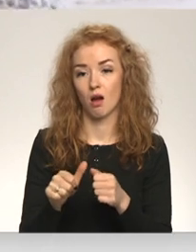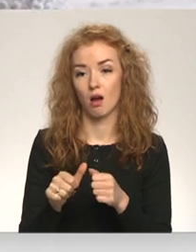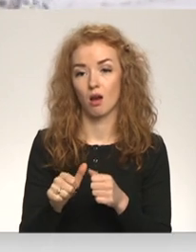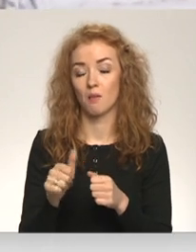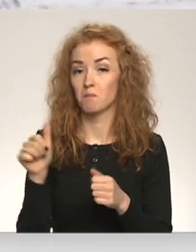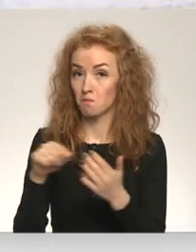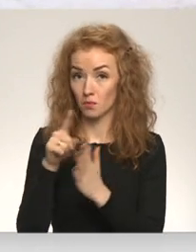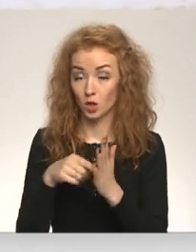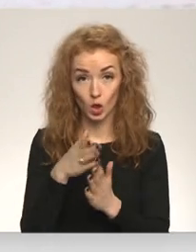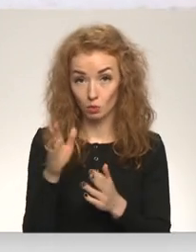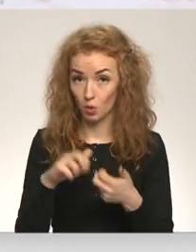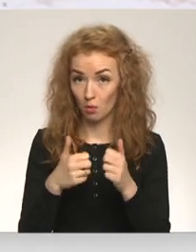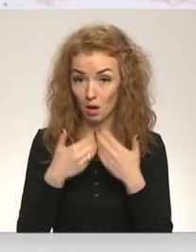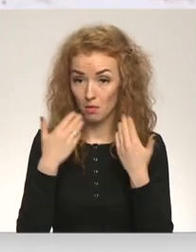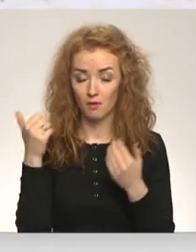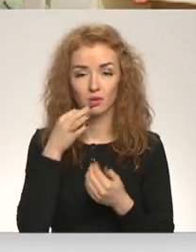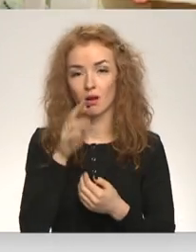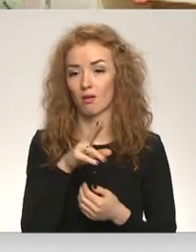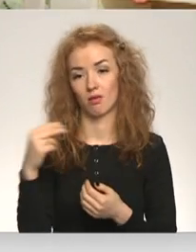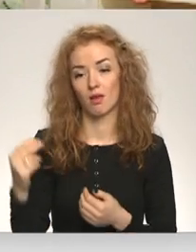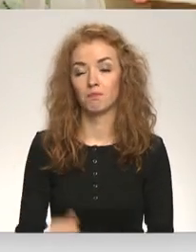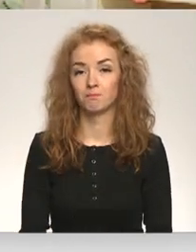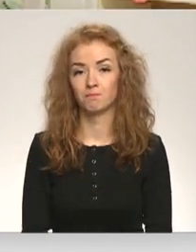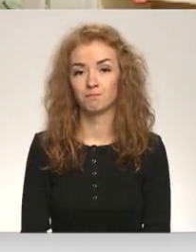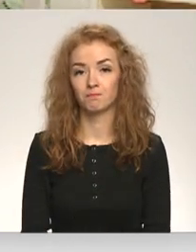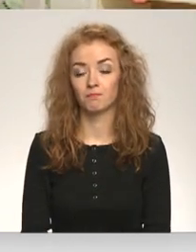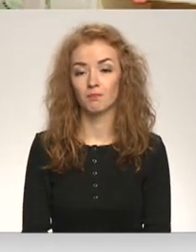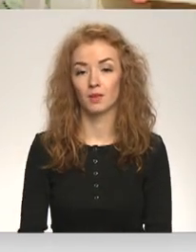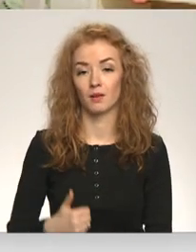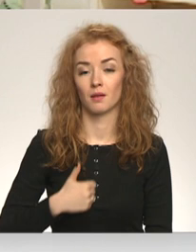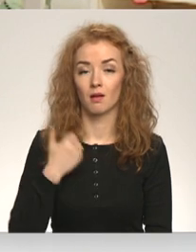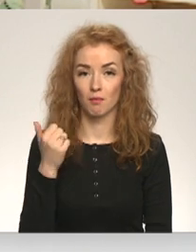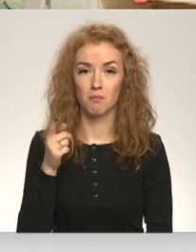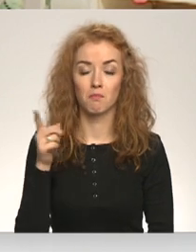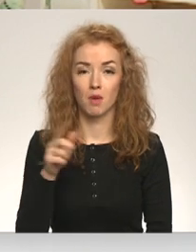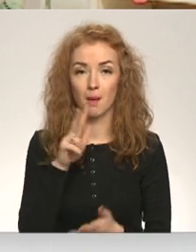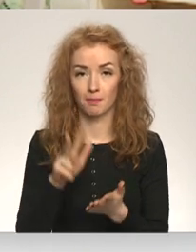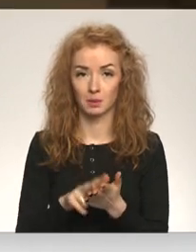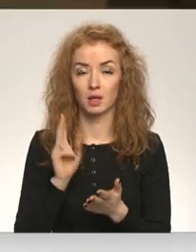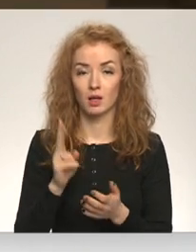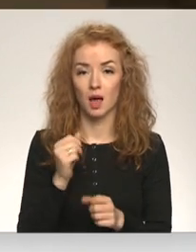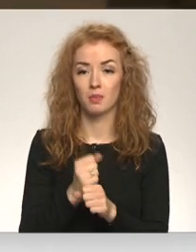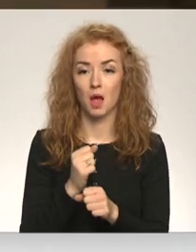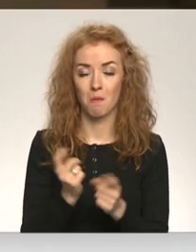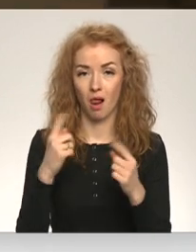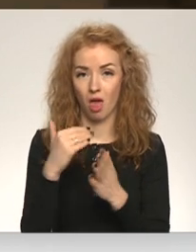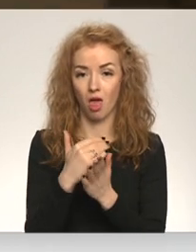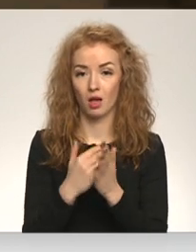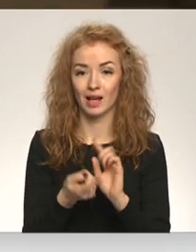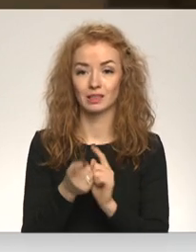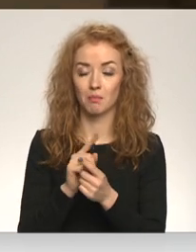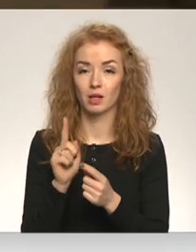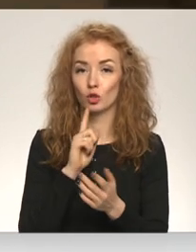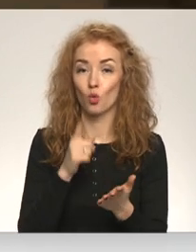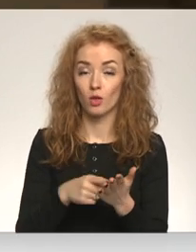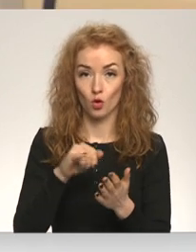nav problēma ar zāles. Nav, galīgi nav problēma. Farmācijas uzņēmumā apliecina, ka aptiekas darba laika izmaiņas ir noteiktas, jo